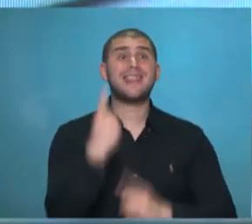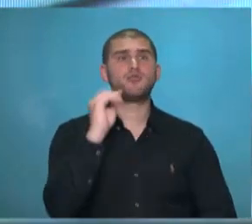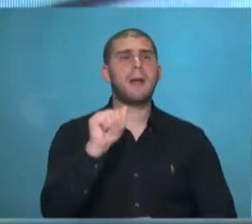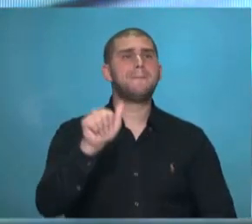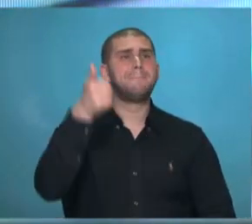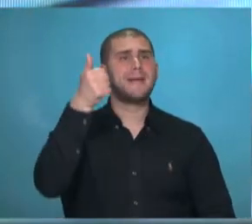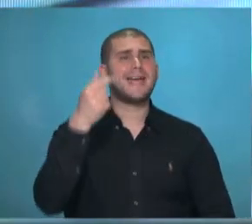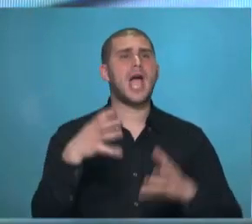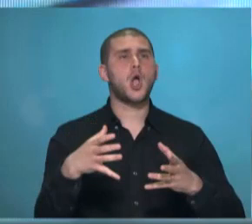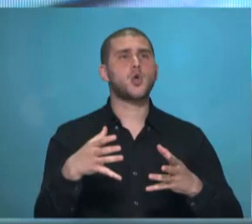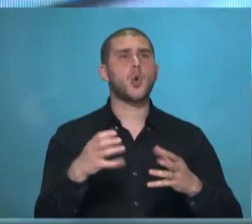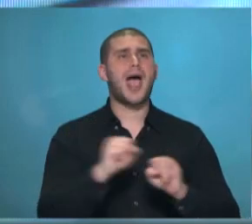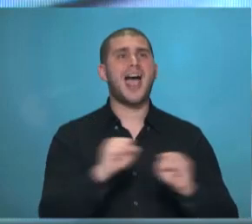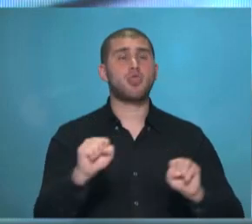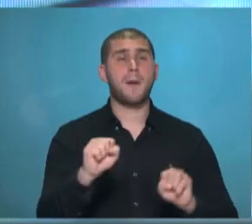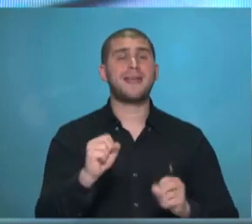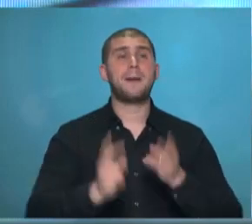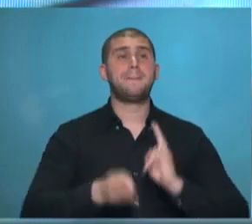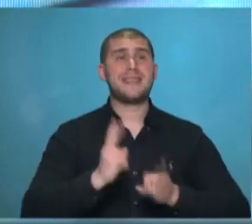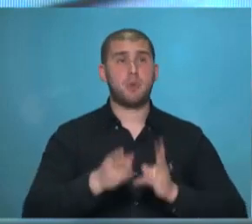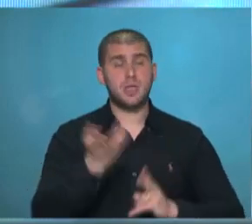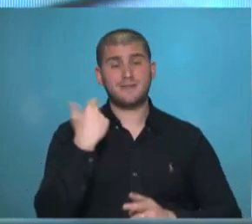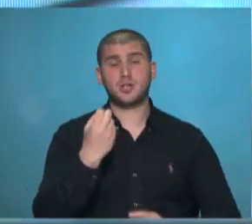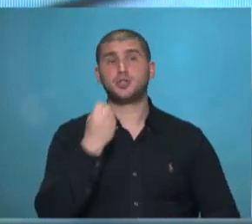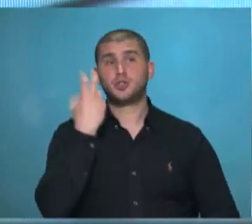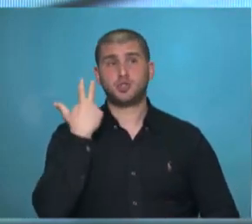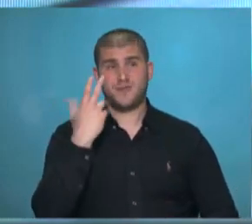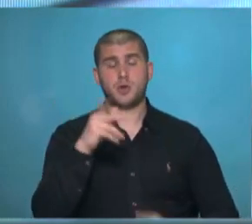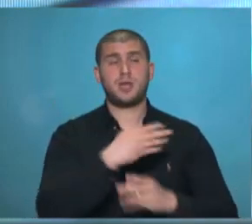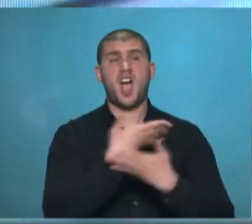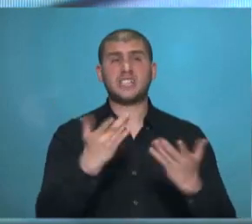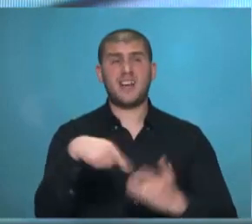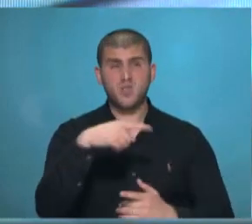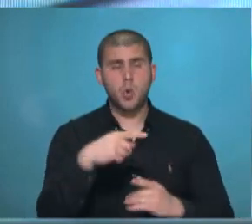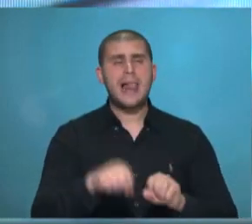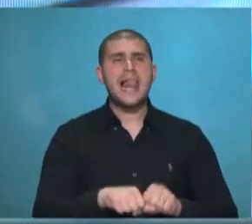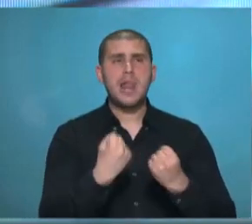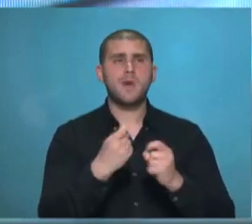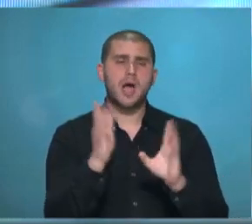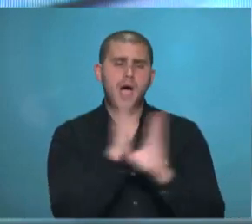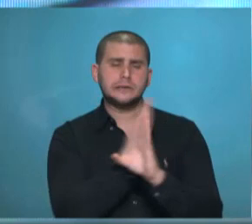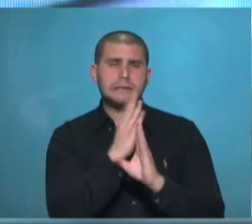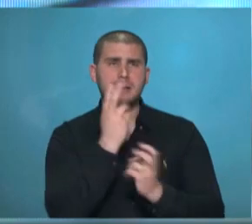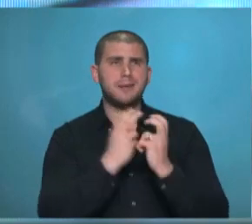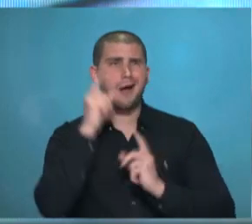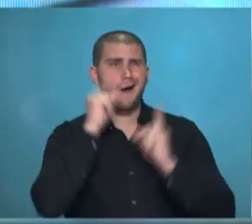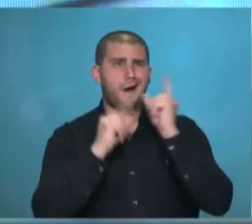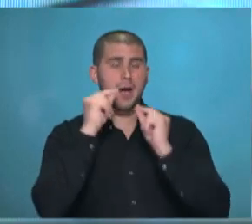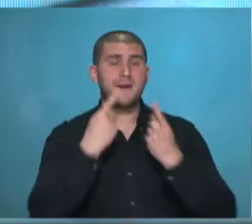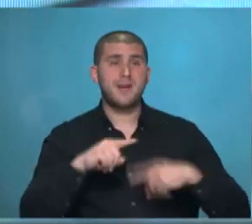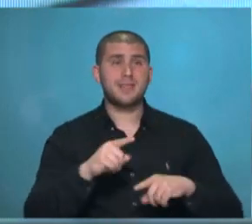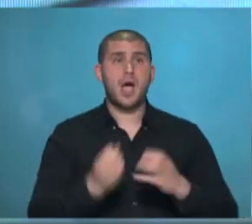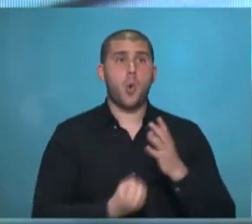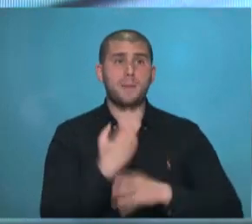הכור האטומי בדימונה. לפני שלושה שבועות חשפנו כאן בחדשות הערב ליקויים והסתרת מידע בוועדה שהוקמה לטיפול בעובדי